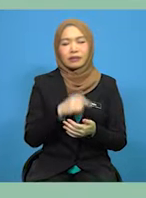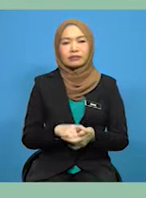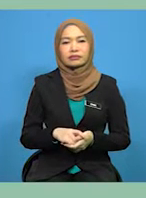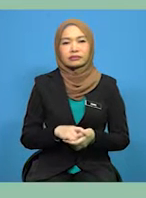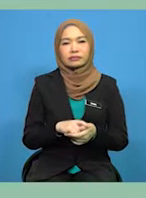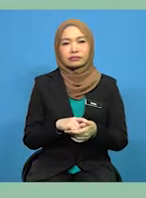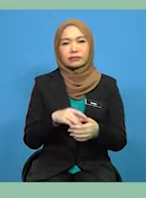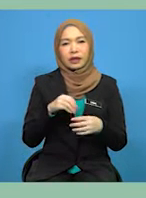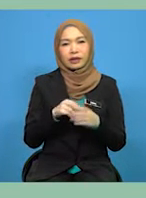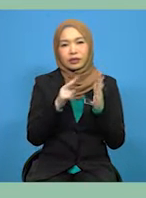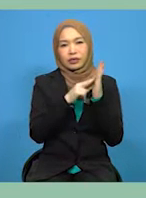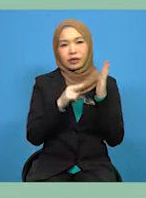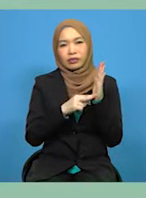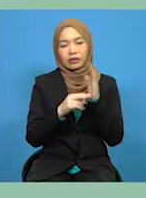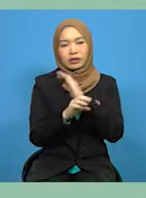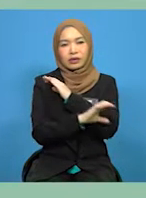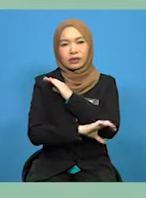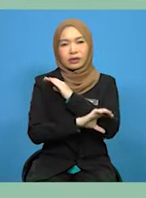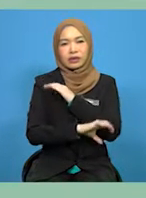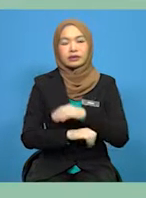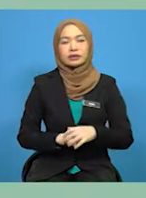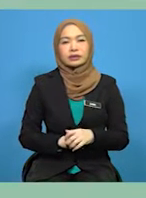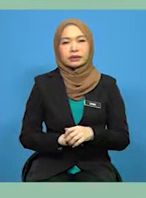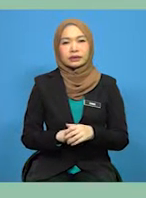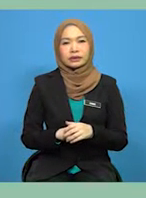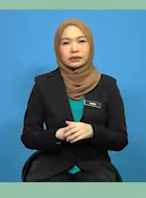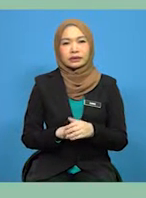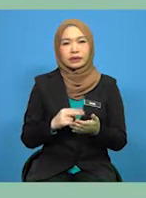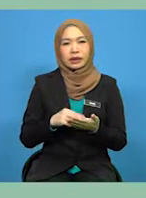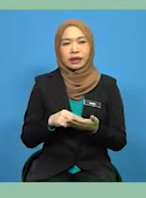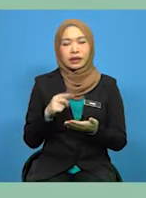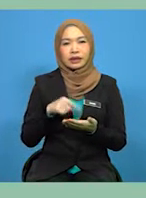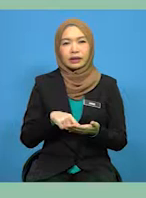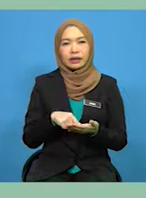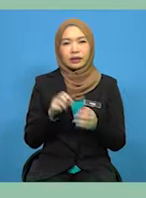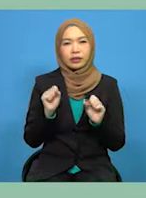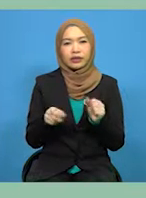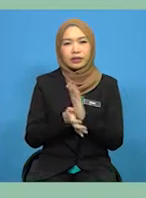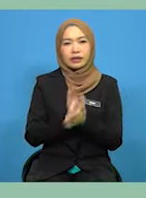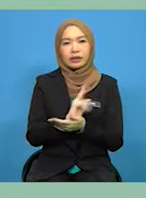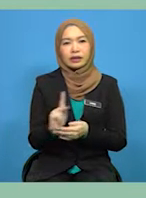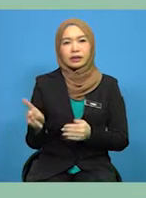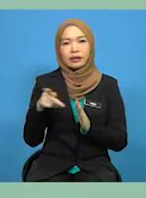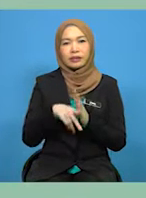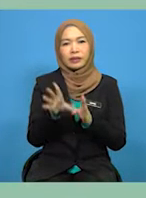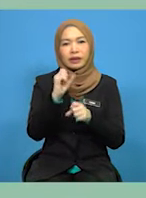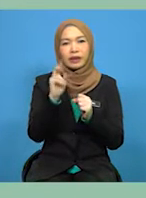sisi undang-undang. Hal ini telah menyebabkan pendapatan